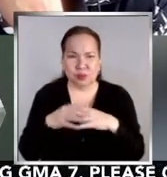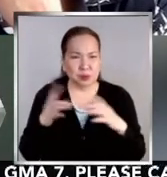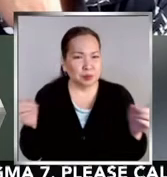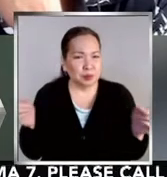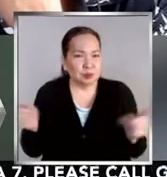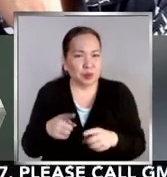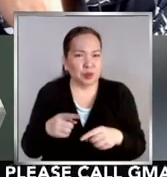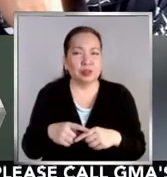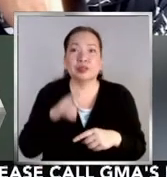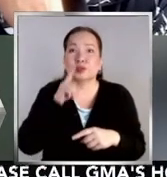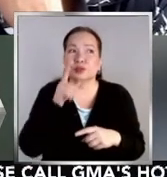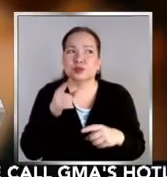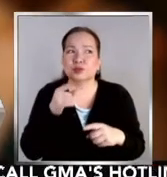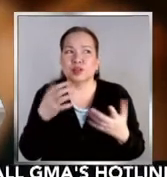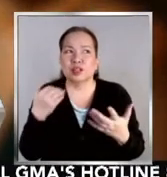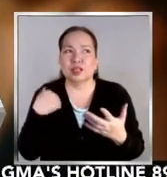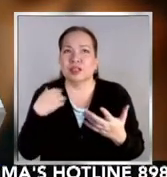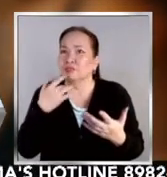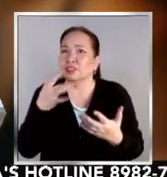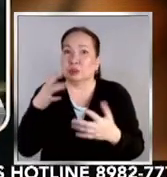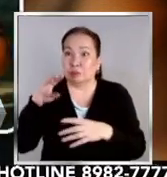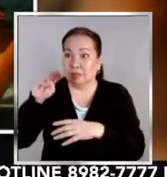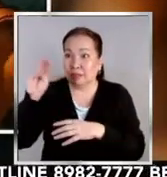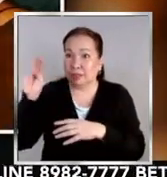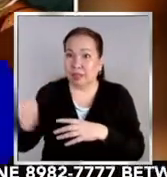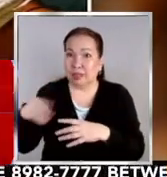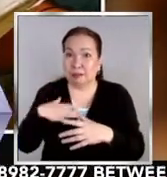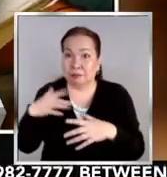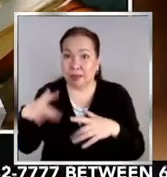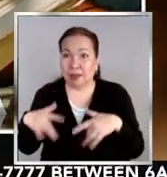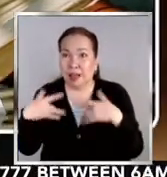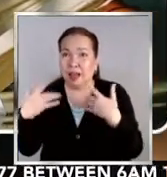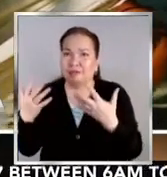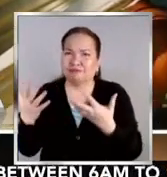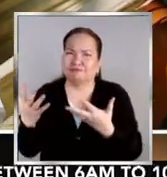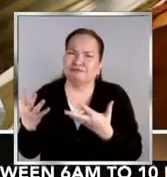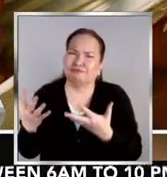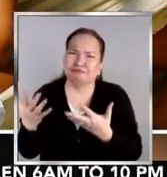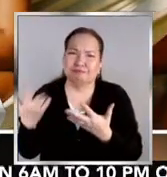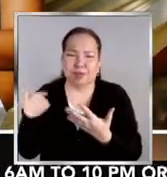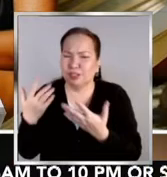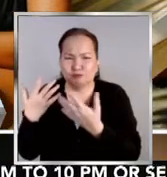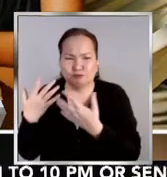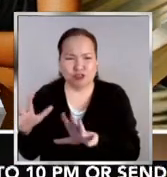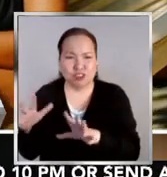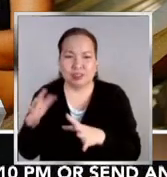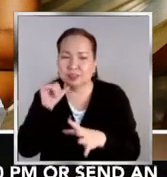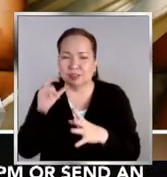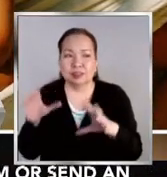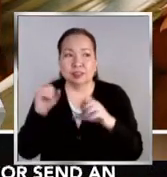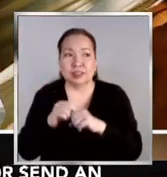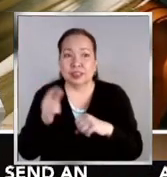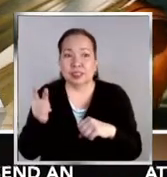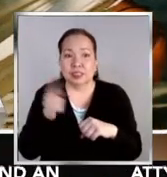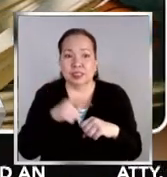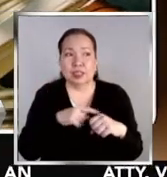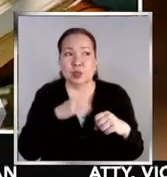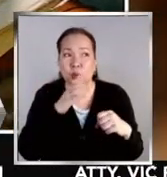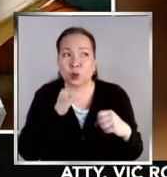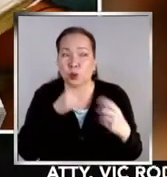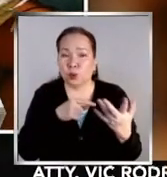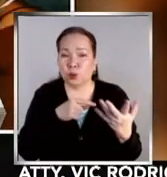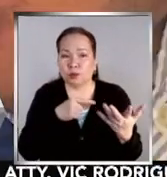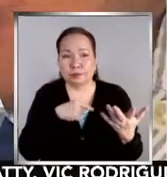akong closure on my life in Manila. Ang mister niyang si Ralph ay ang nakababatang kapatid ni Ben Wintel, na asawa naman ni